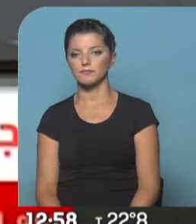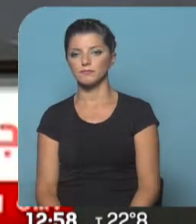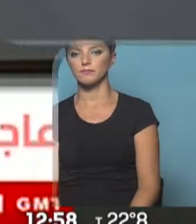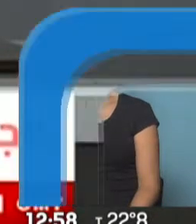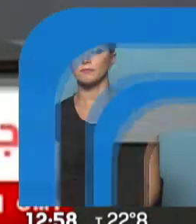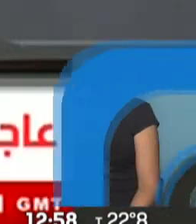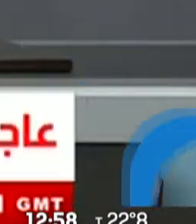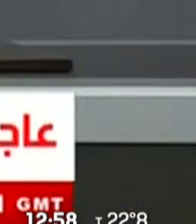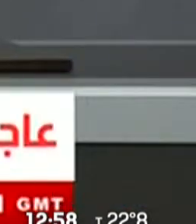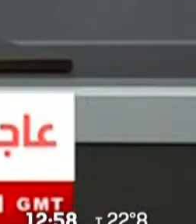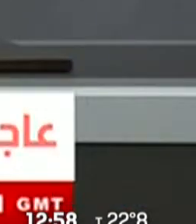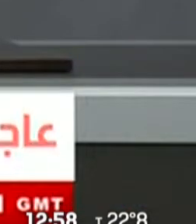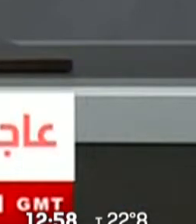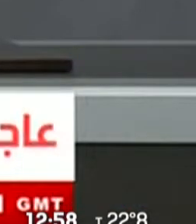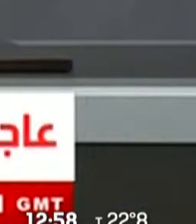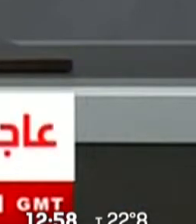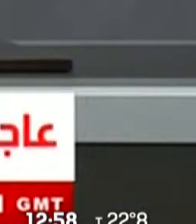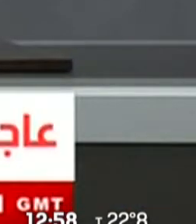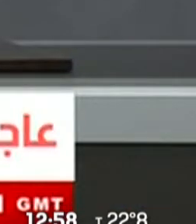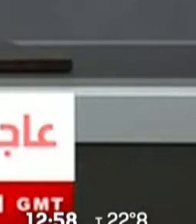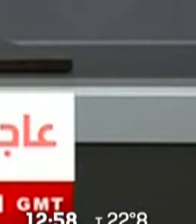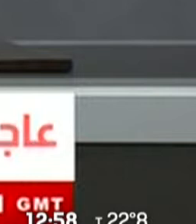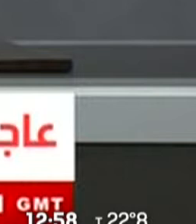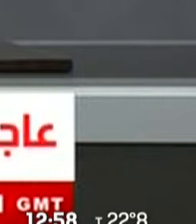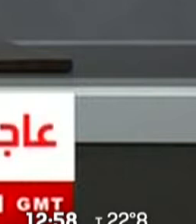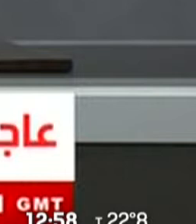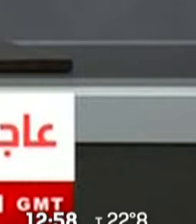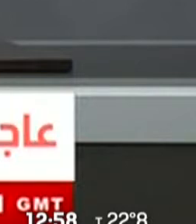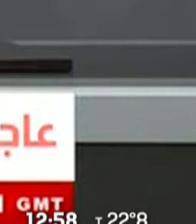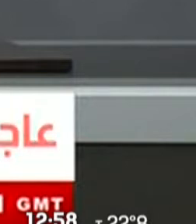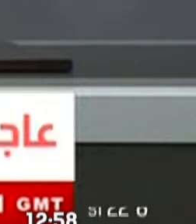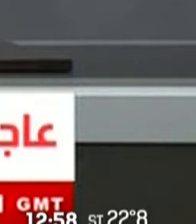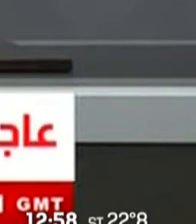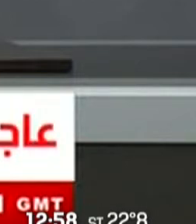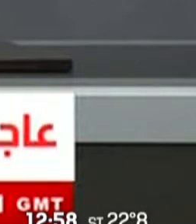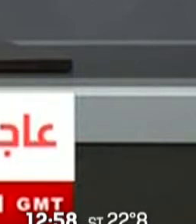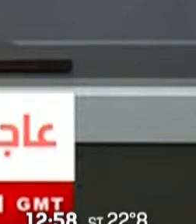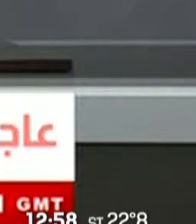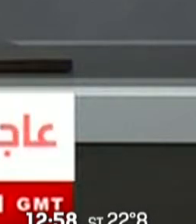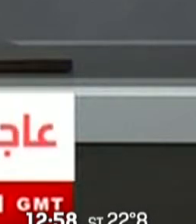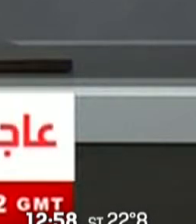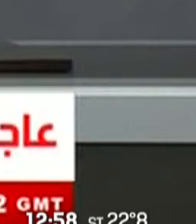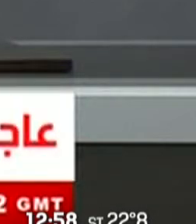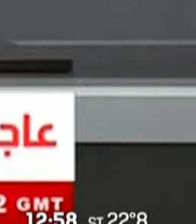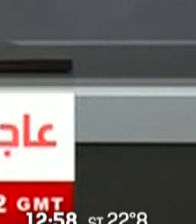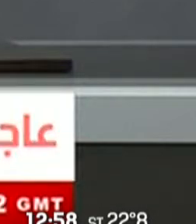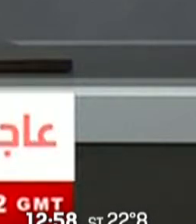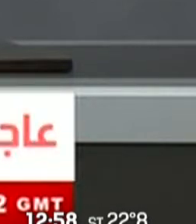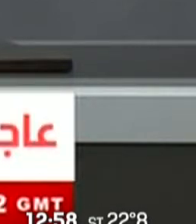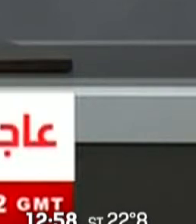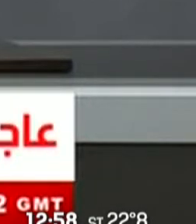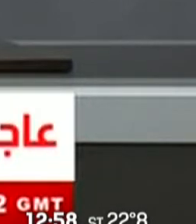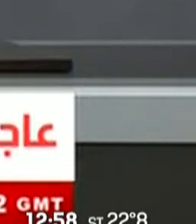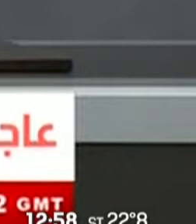أنهم خاسرون في تدخلاتهم في شؤون الأمة العربية وسوف تنهض أمتنا